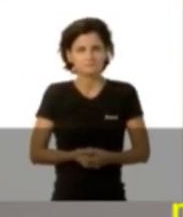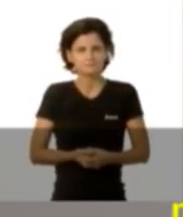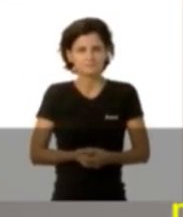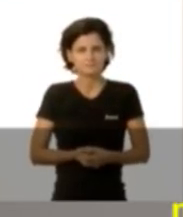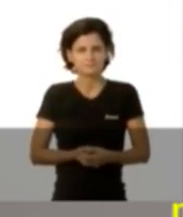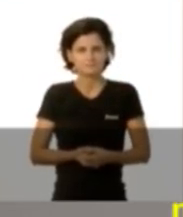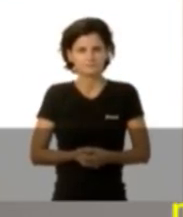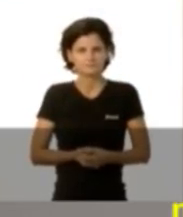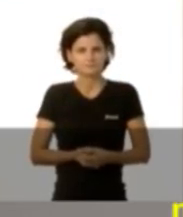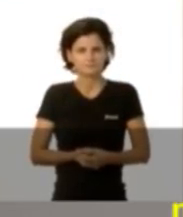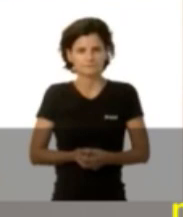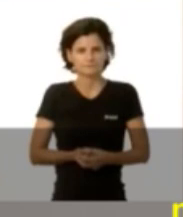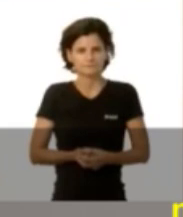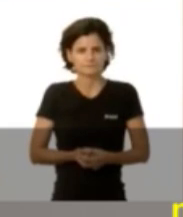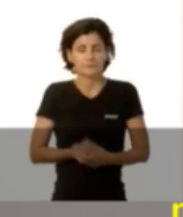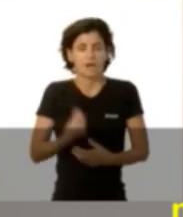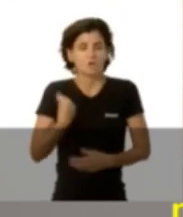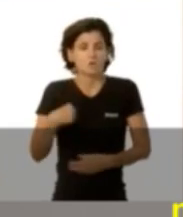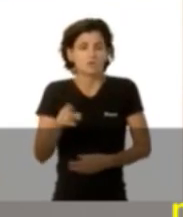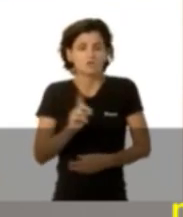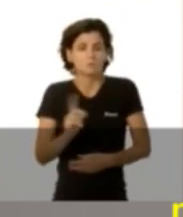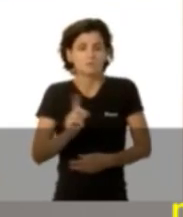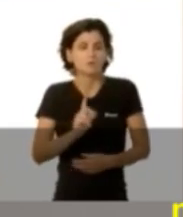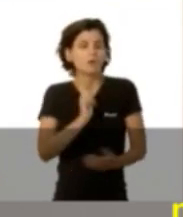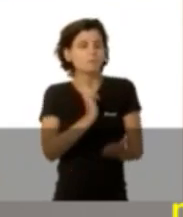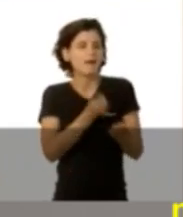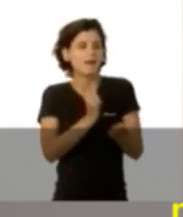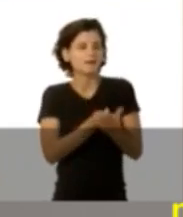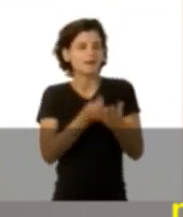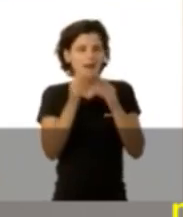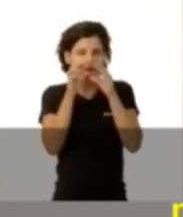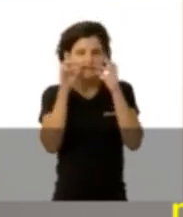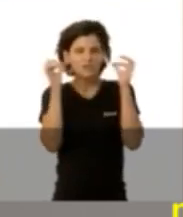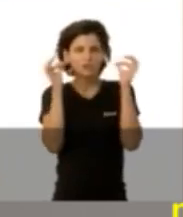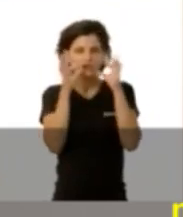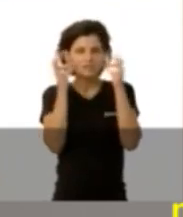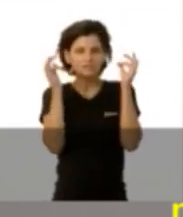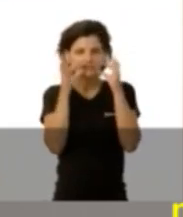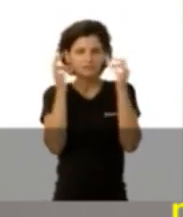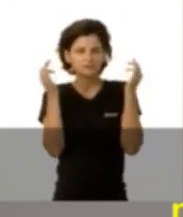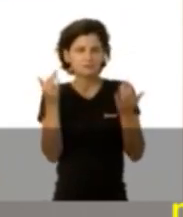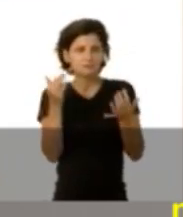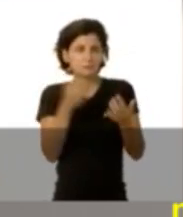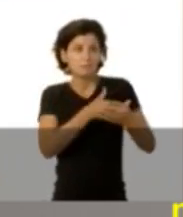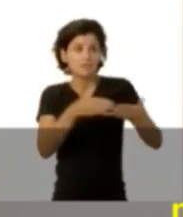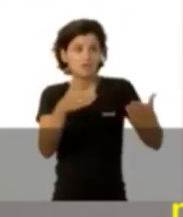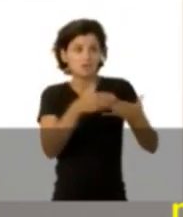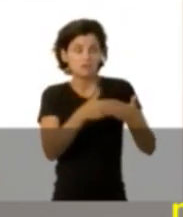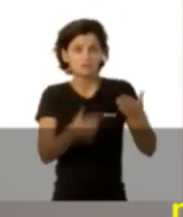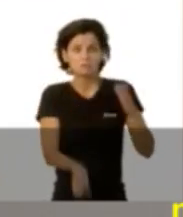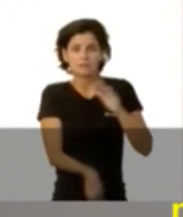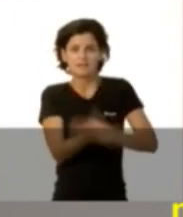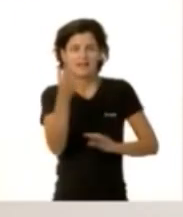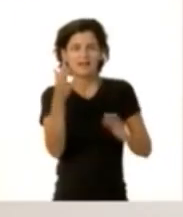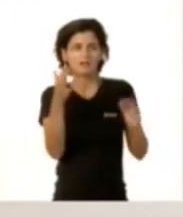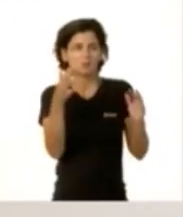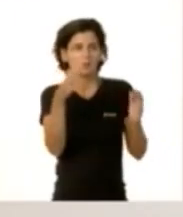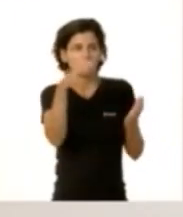que pagar-li al Bigotes no sé quants diners per al pavelló ixe de no